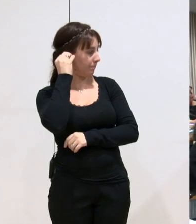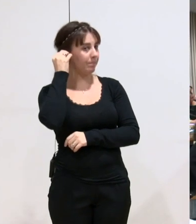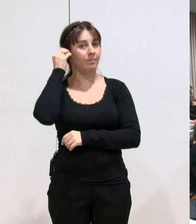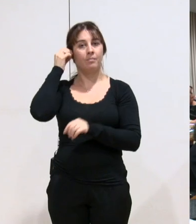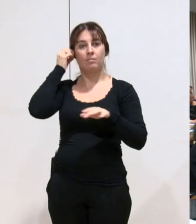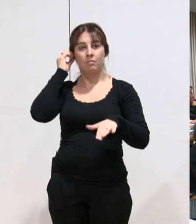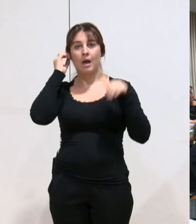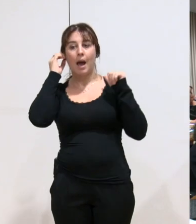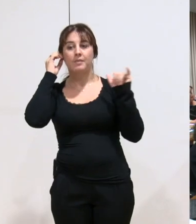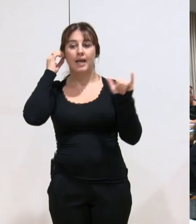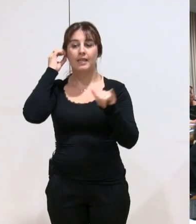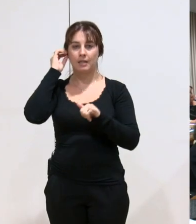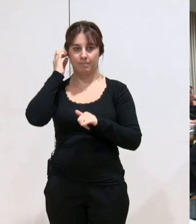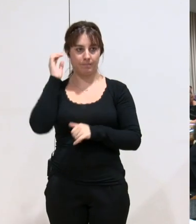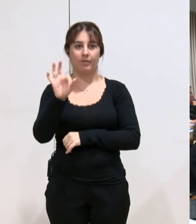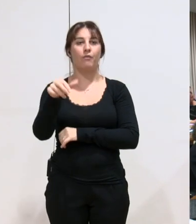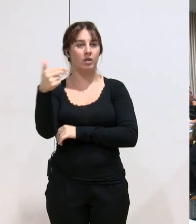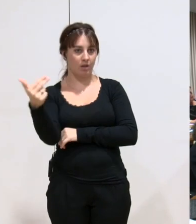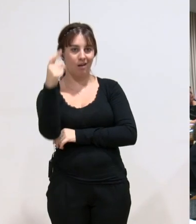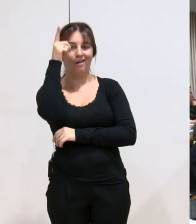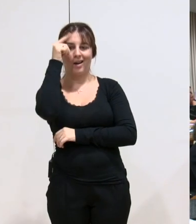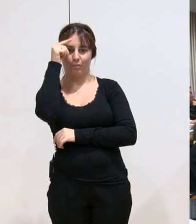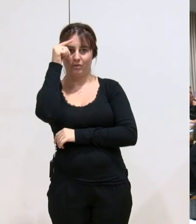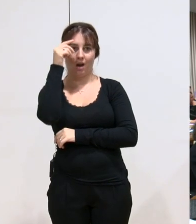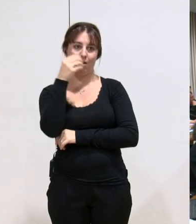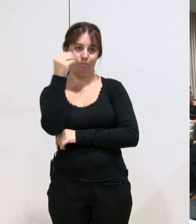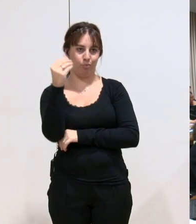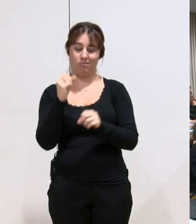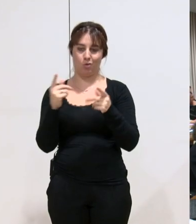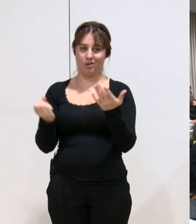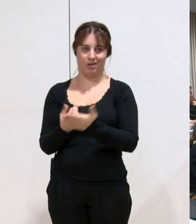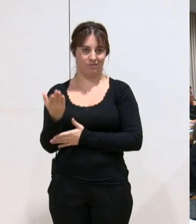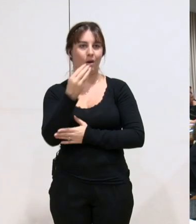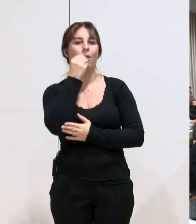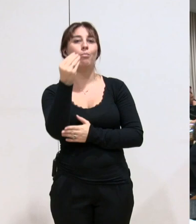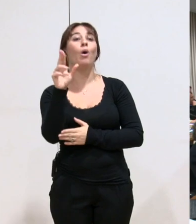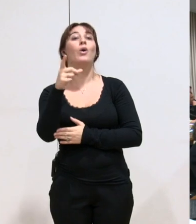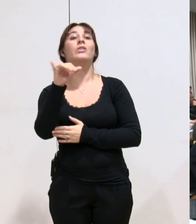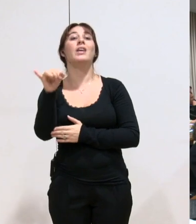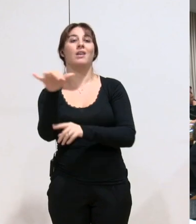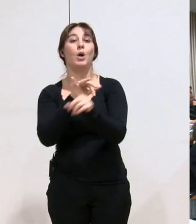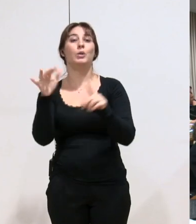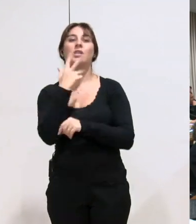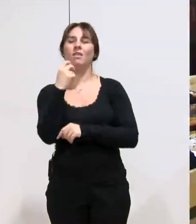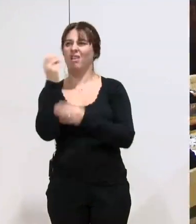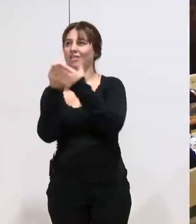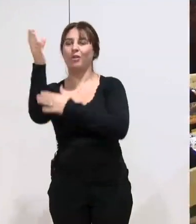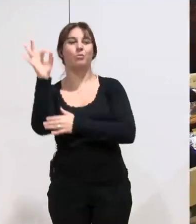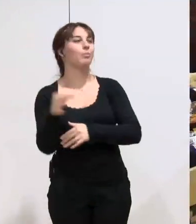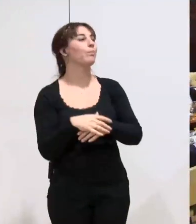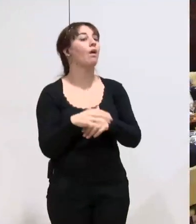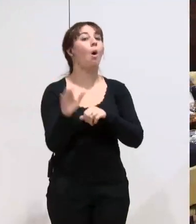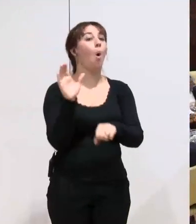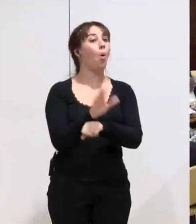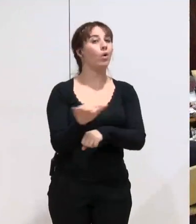Qui s'abstient ? Donc le Front National, les Républicains, ce sera transmis, UDI et Société Civile. Qui vote